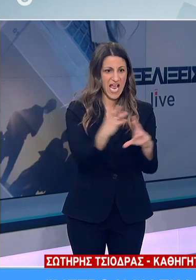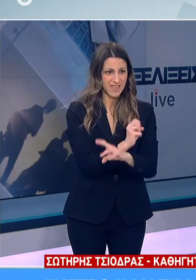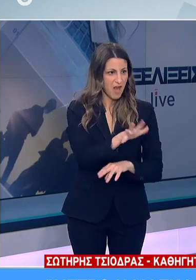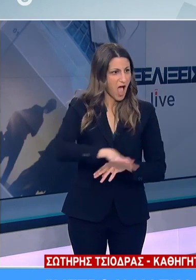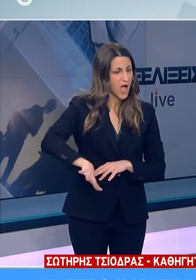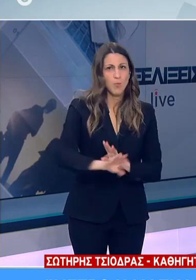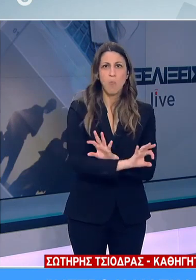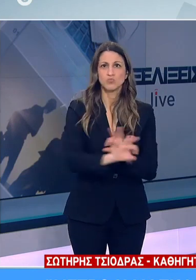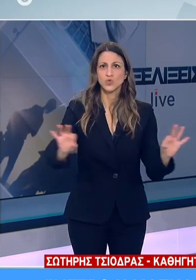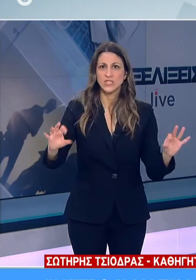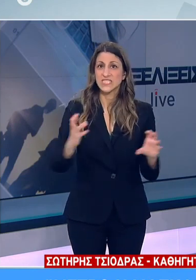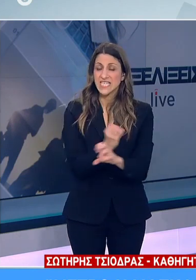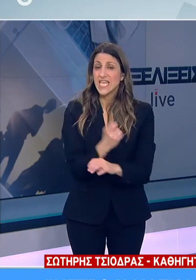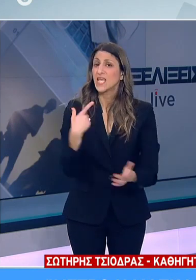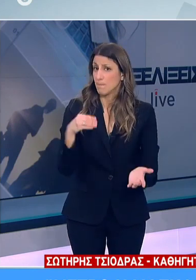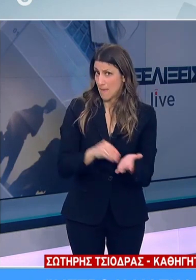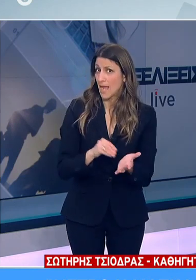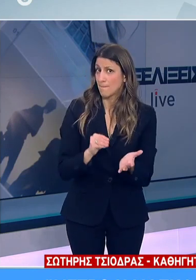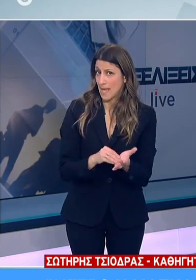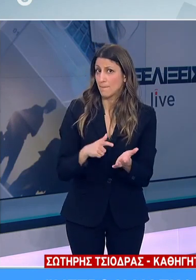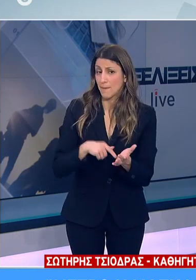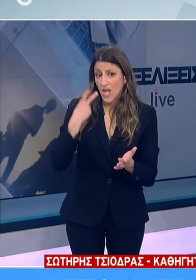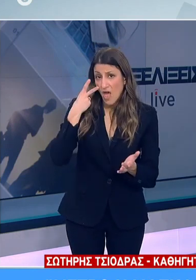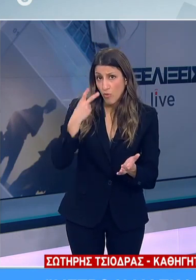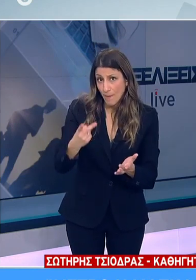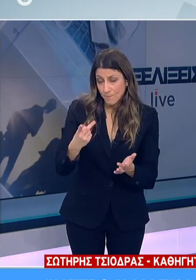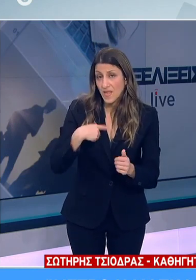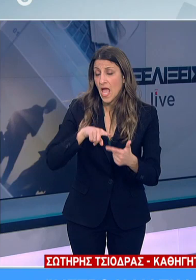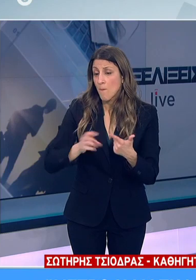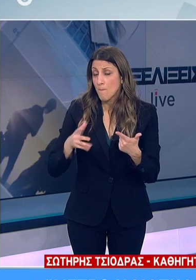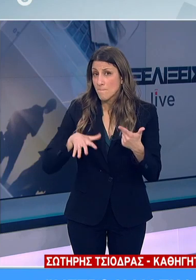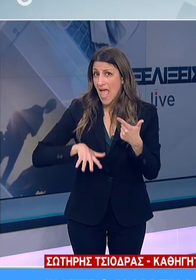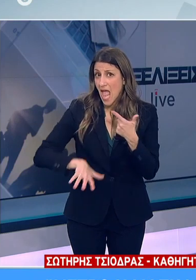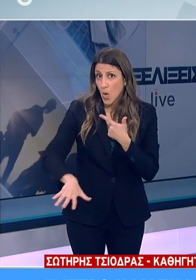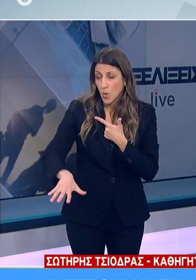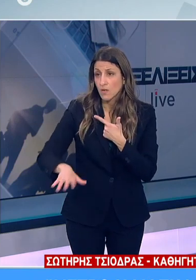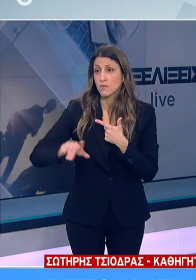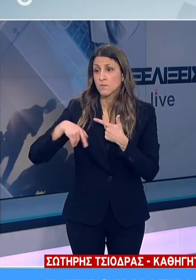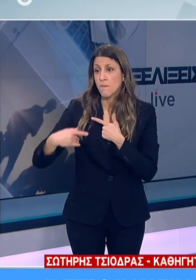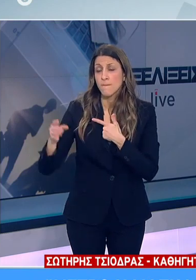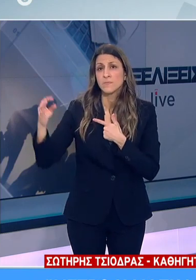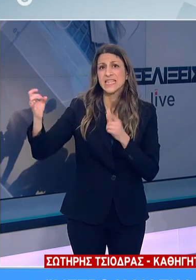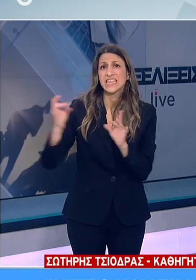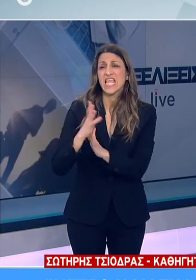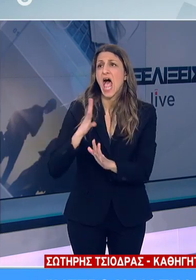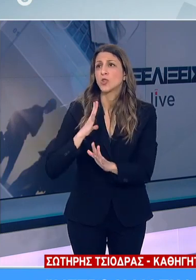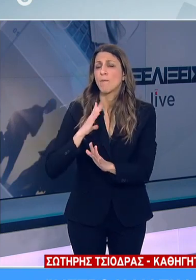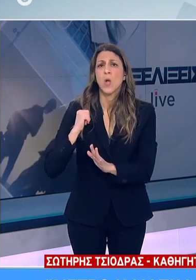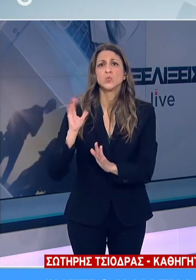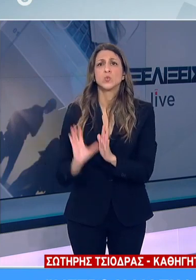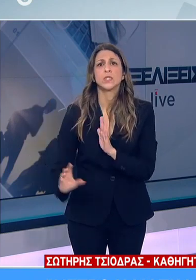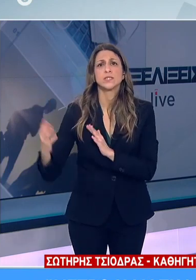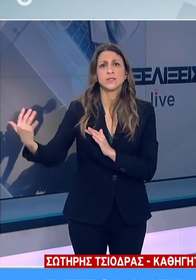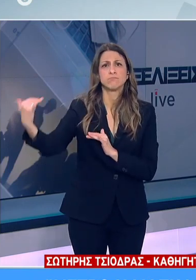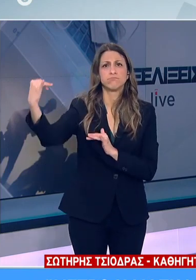κοινότητα, ή χρειάζεται να το επιβεβαιώσουμε? Την επόμενη μέρα πώς θα αποφύγουμε δεύτερο κύμα από πιθανά εισαγόμενα περιστατικά, όταν